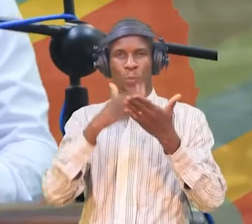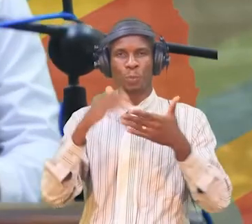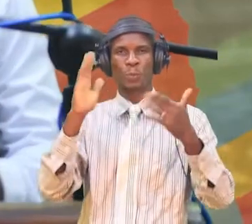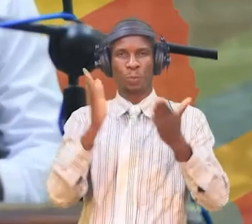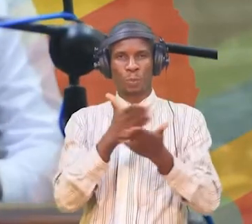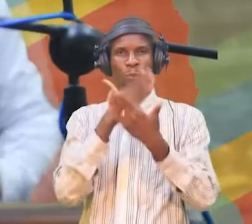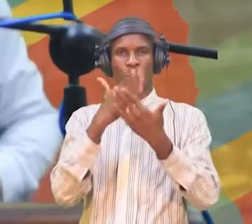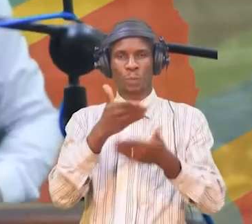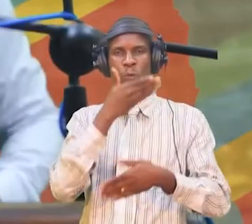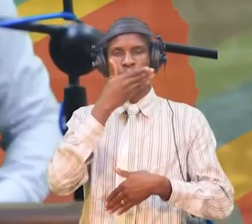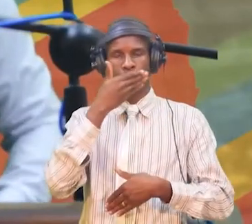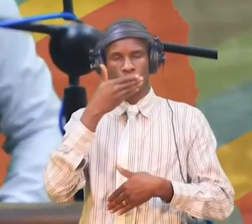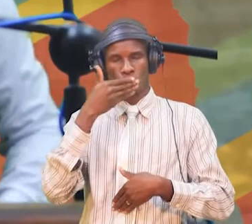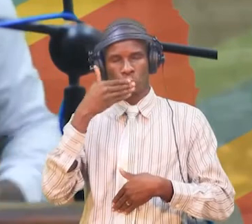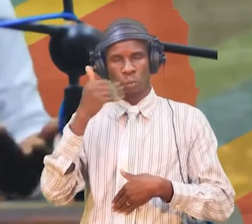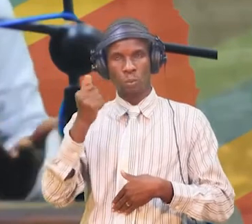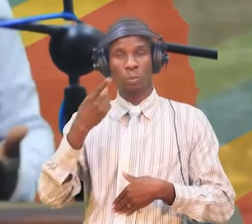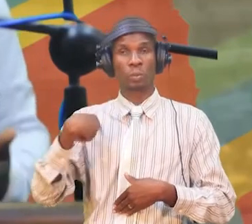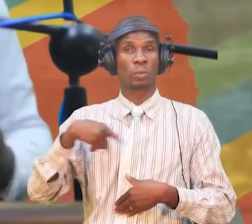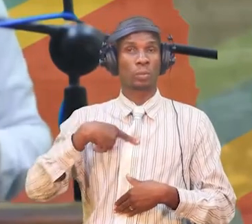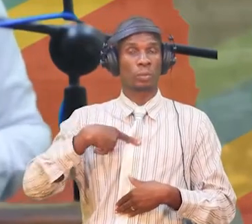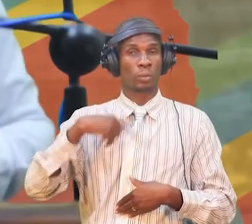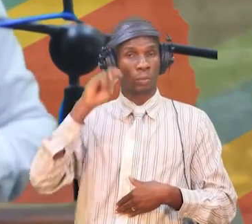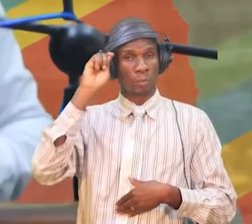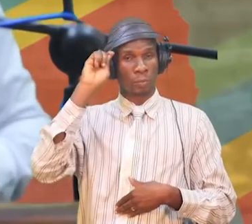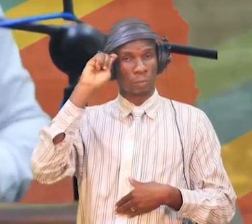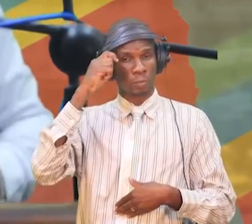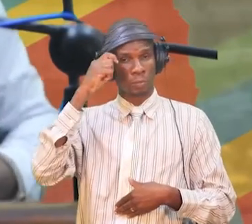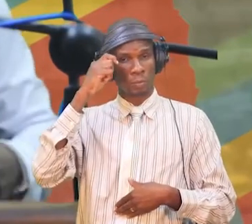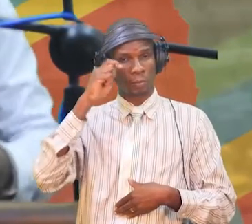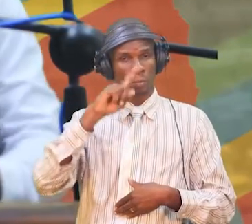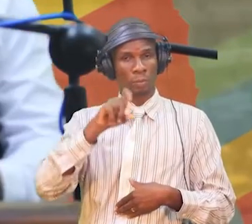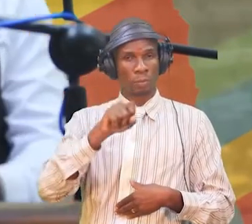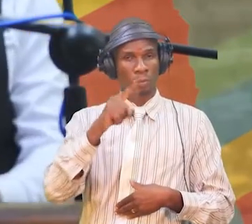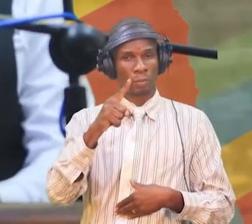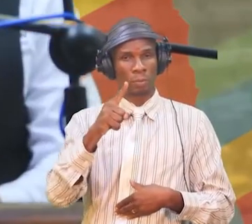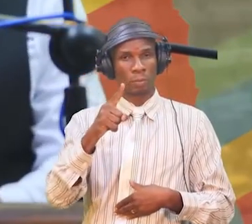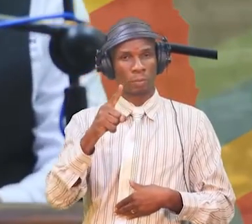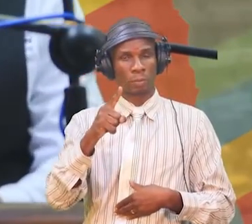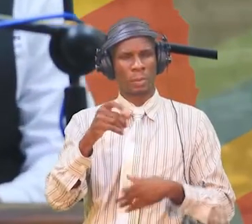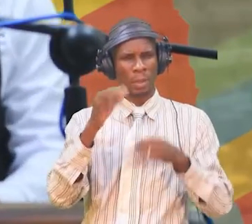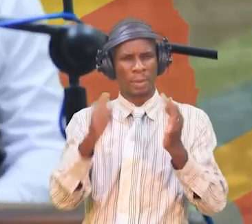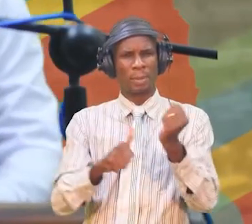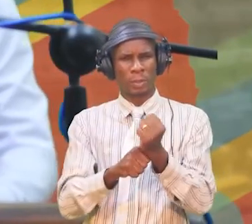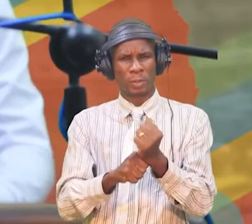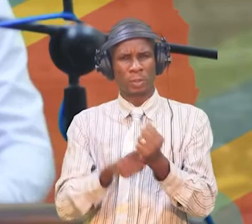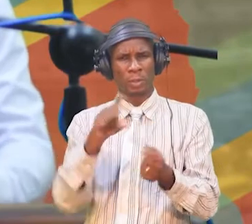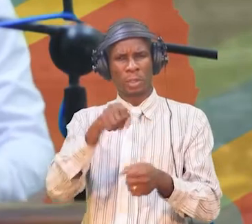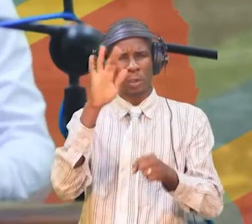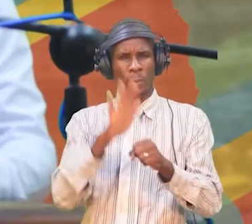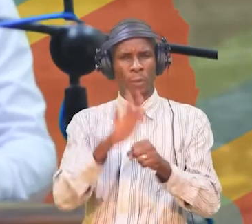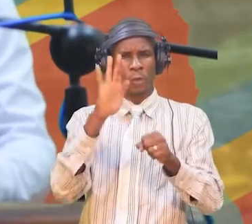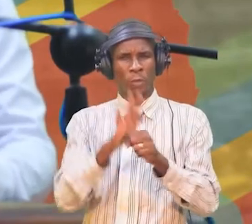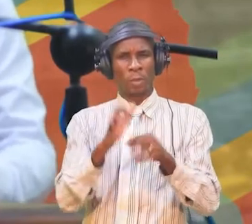Merci à la chorale. Nous avons retenu deux de plusieurs questions que nous avons reçues. To siliko joni